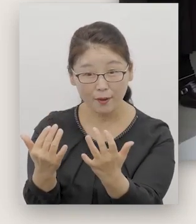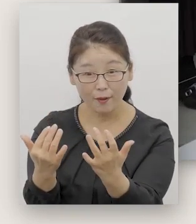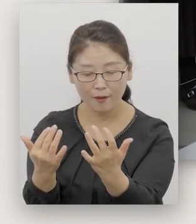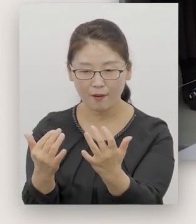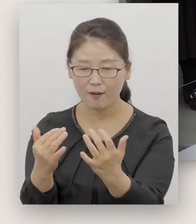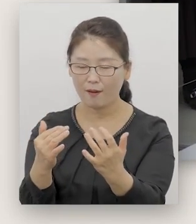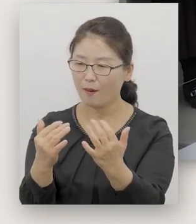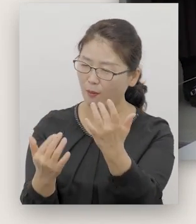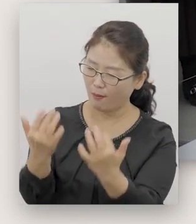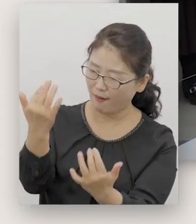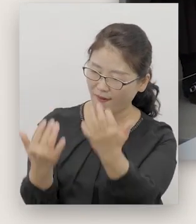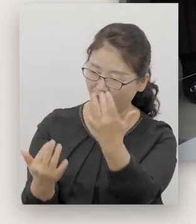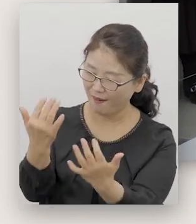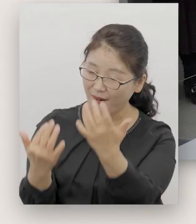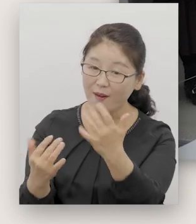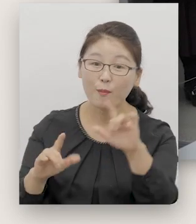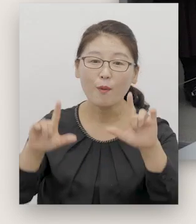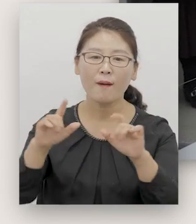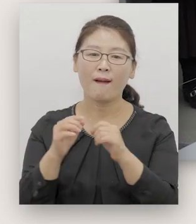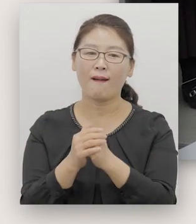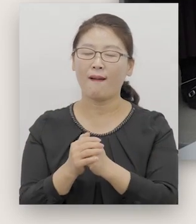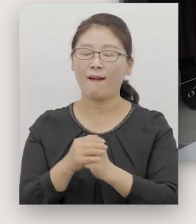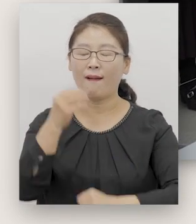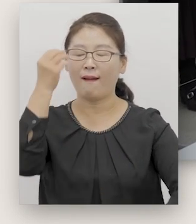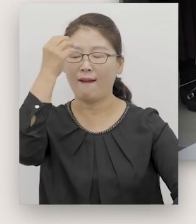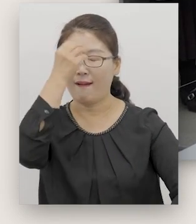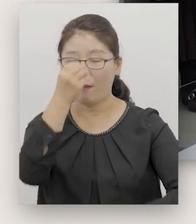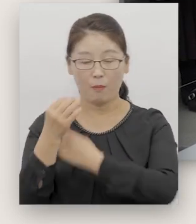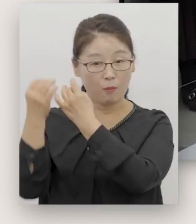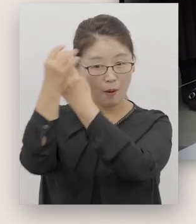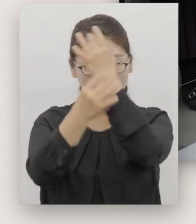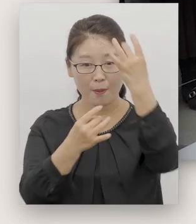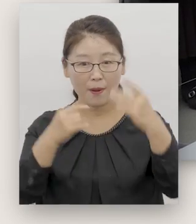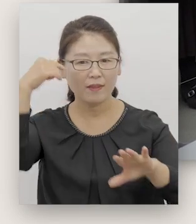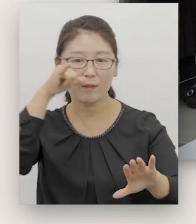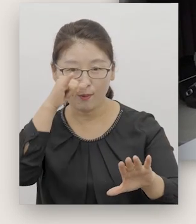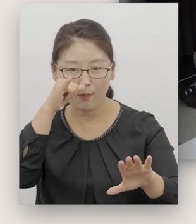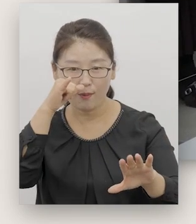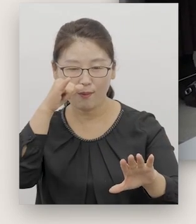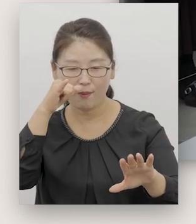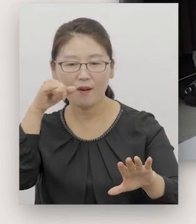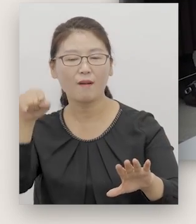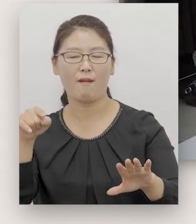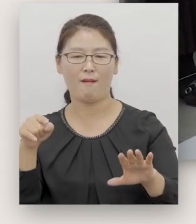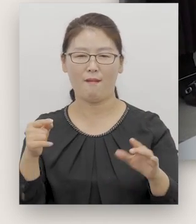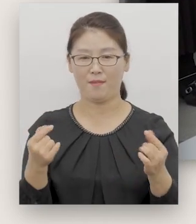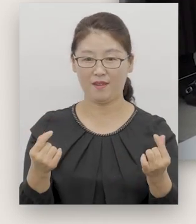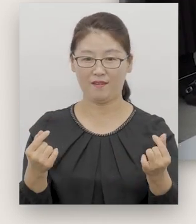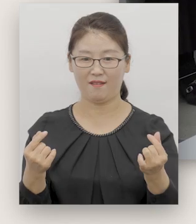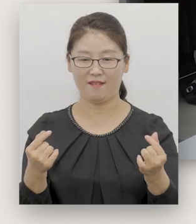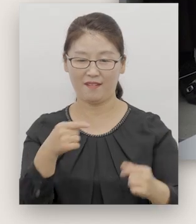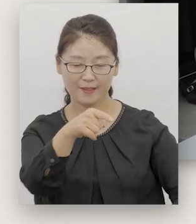사실 이렇게 뒷샹의 기계적인 움직임과 그것이 발생하는 어떤 현상 이런 것에 대해서 이 이후의 작업에서도 계속